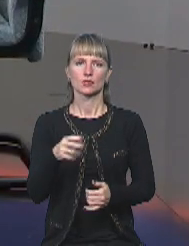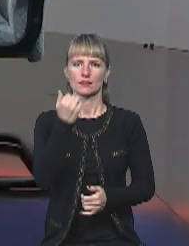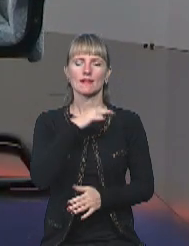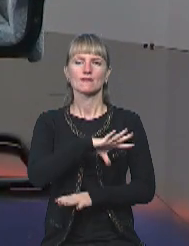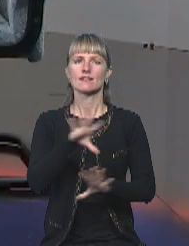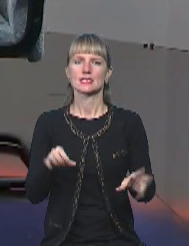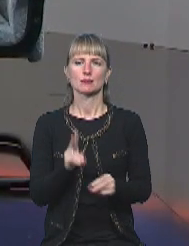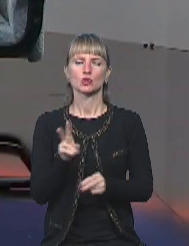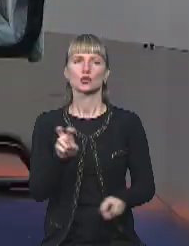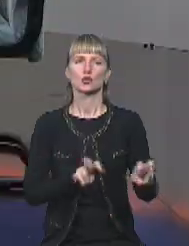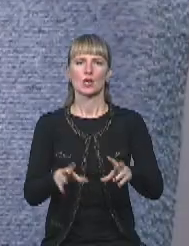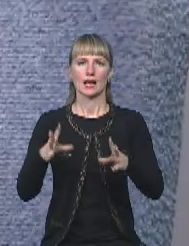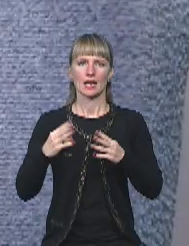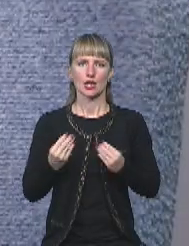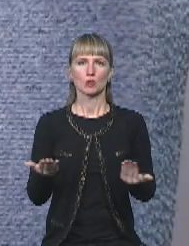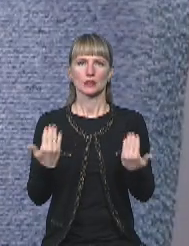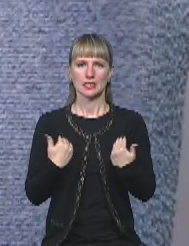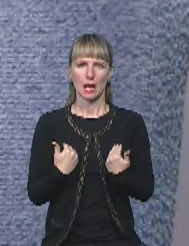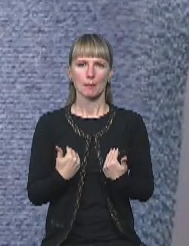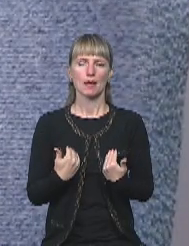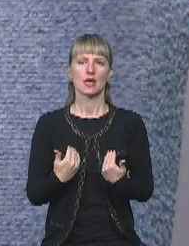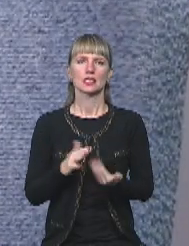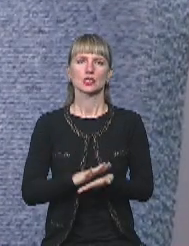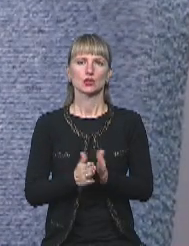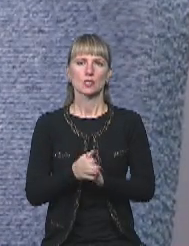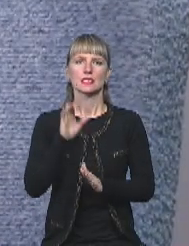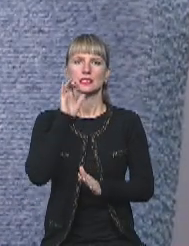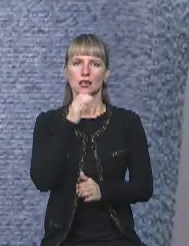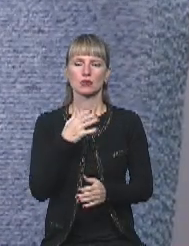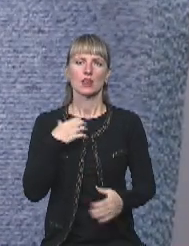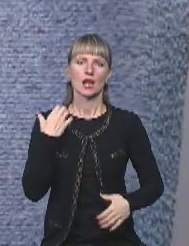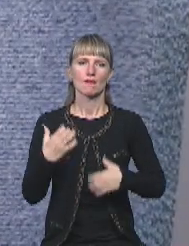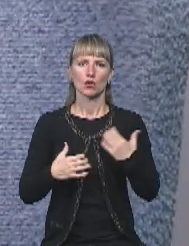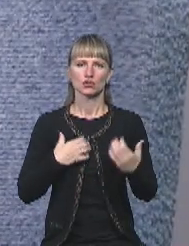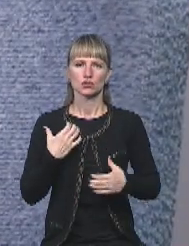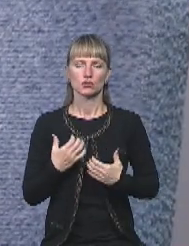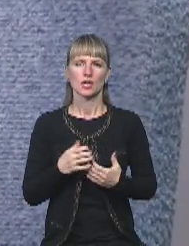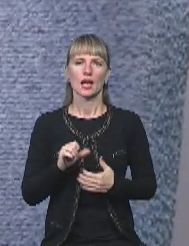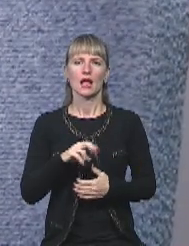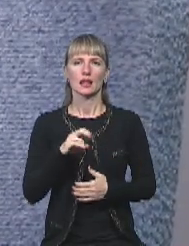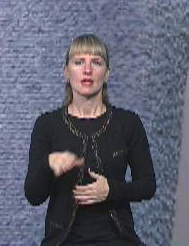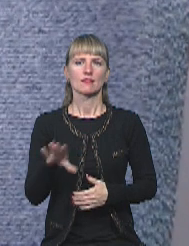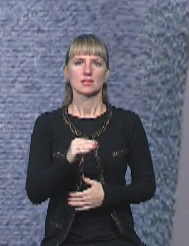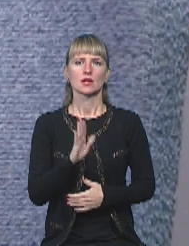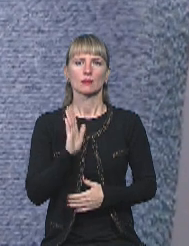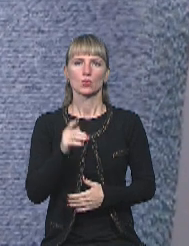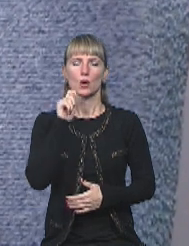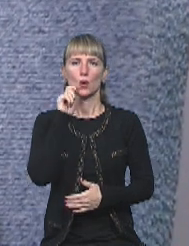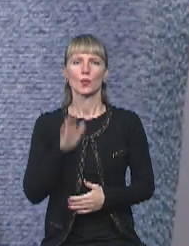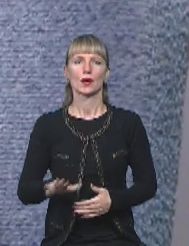всім, хто шукає разом з нами. Ситуація серйозна, тривожна, але все буде